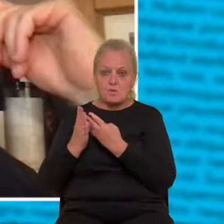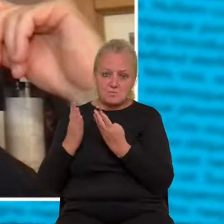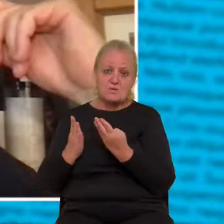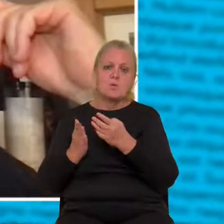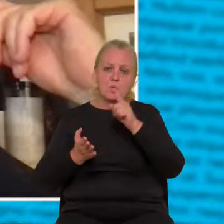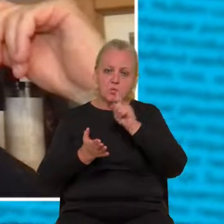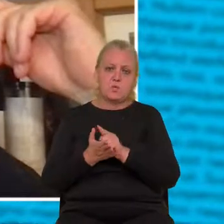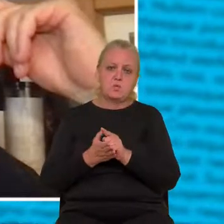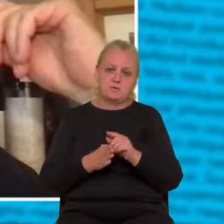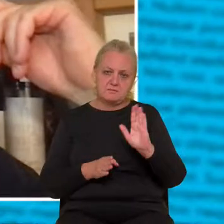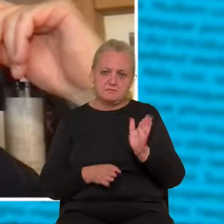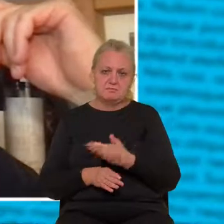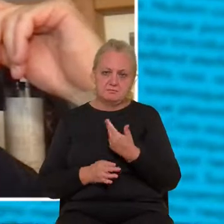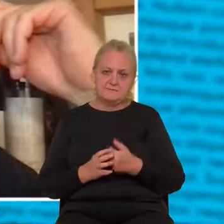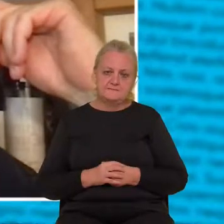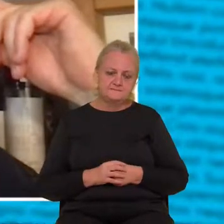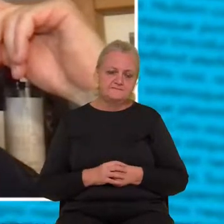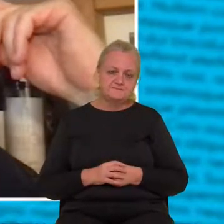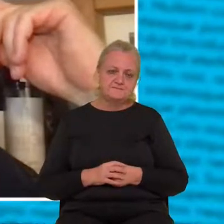padają.